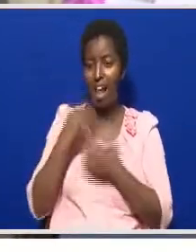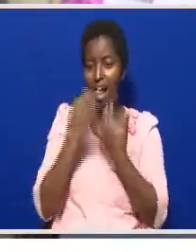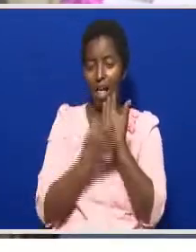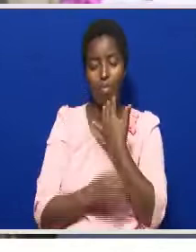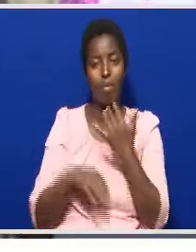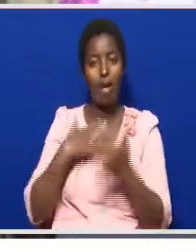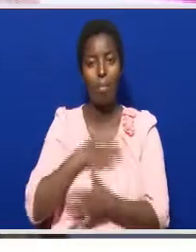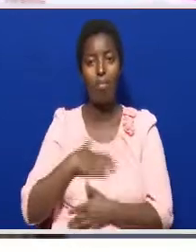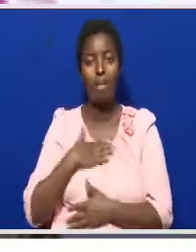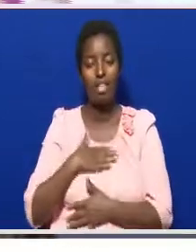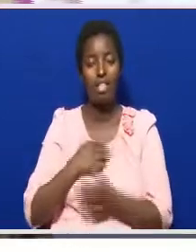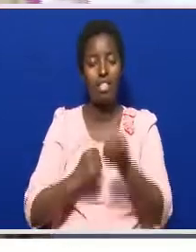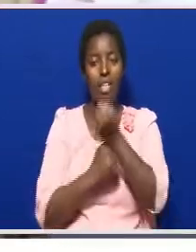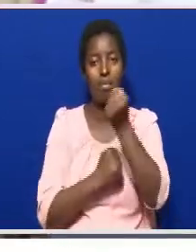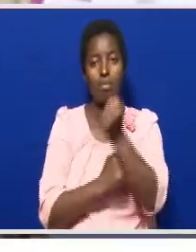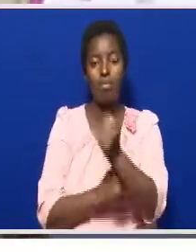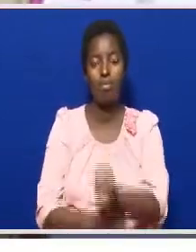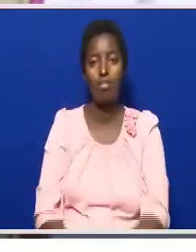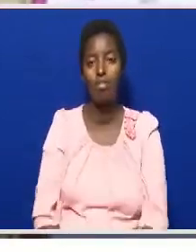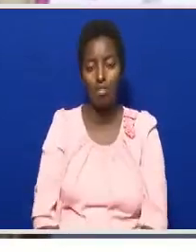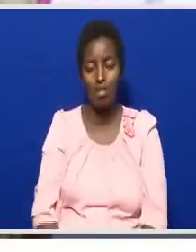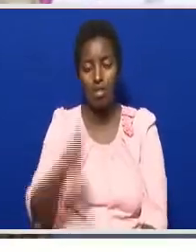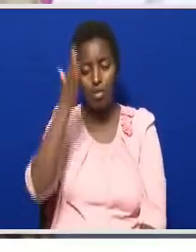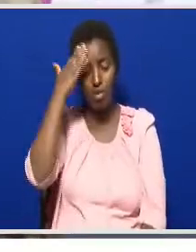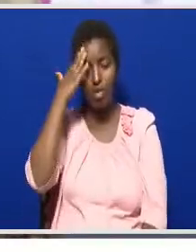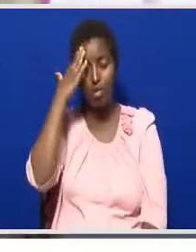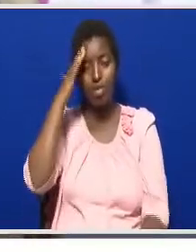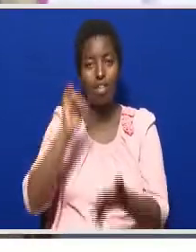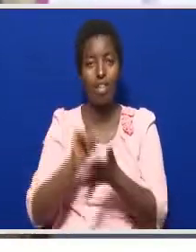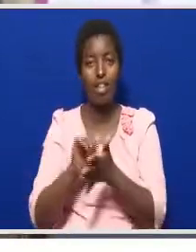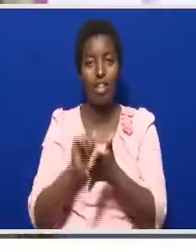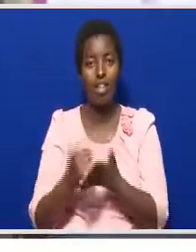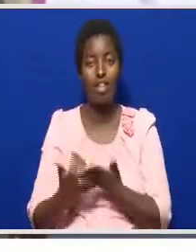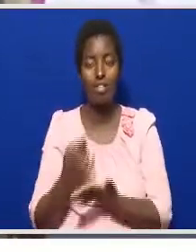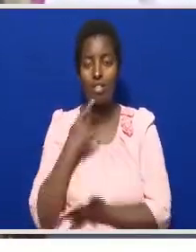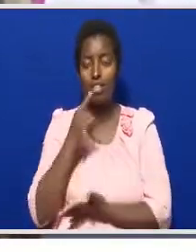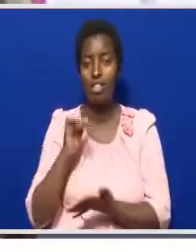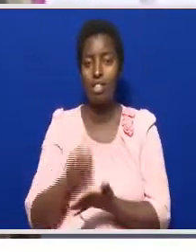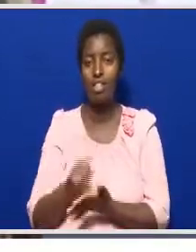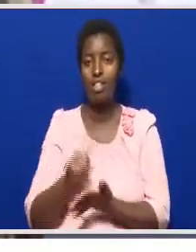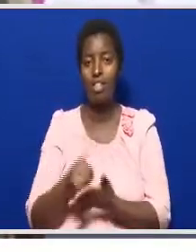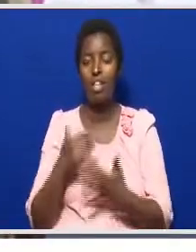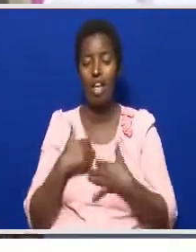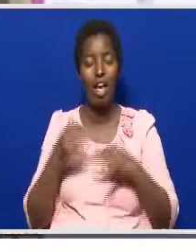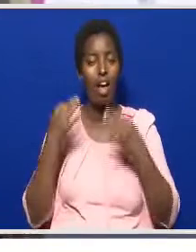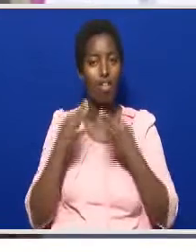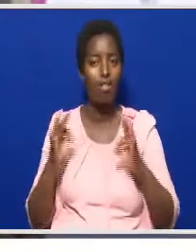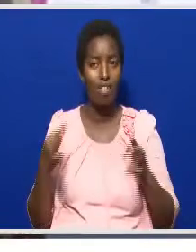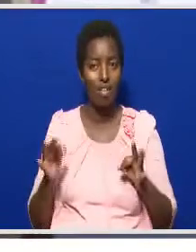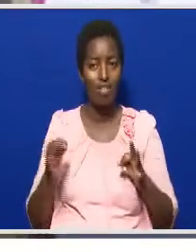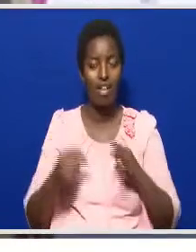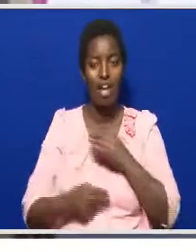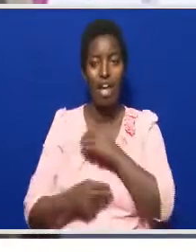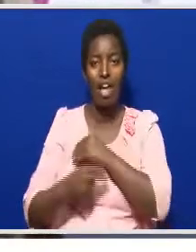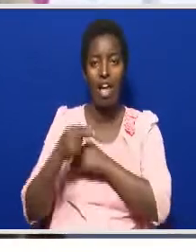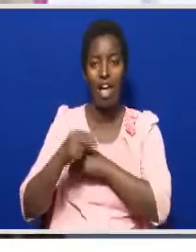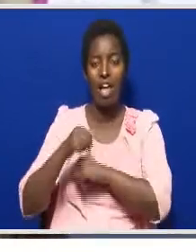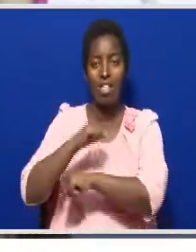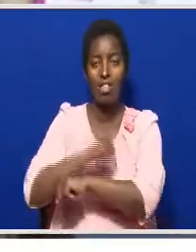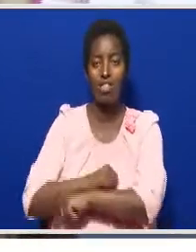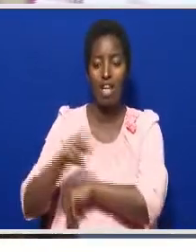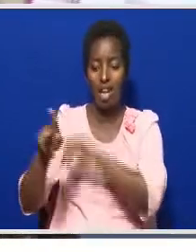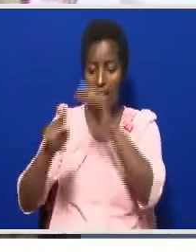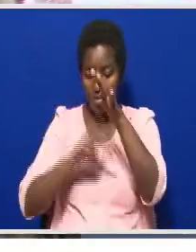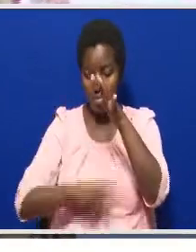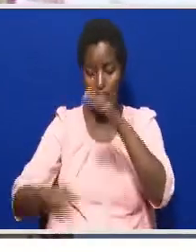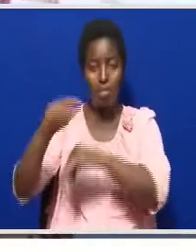wacha tuwashikilie. Tunajua vizuri sana, tuliambiwa kuna free secondary and primary